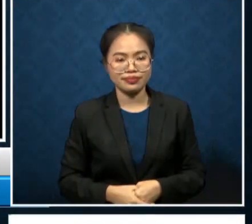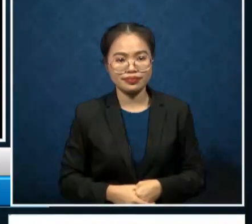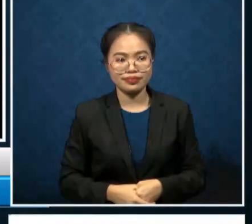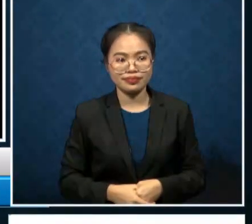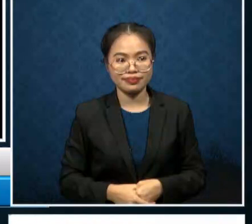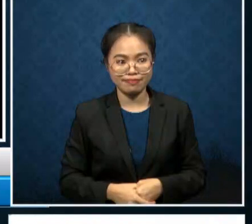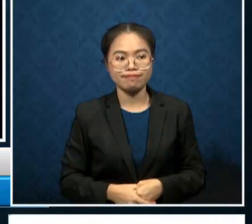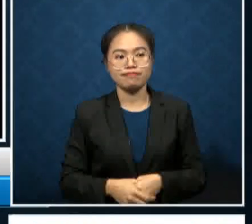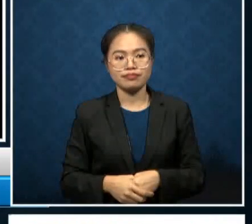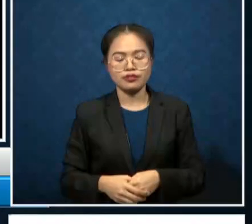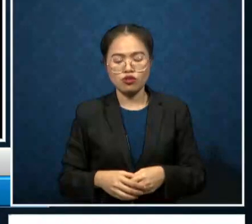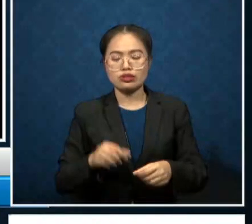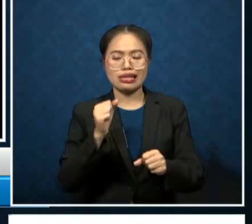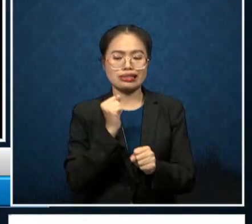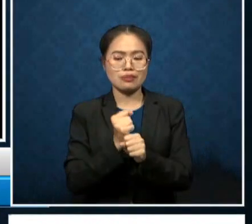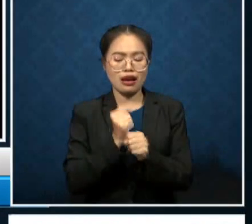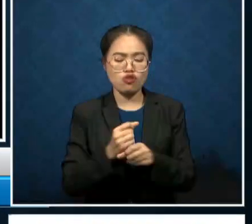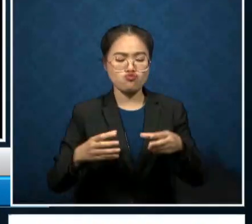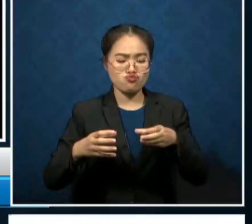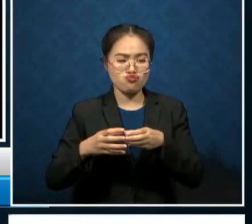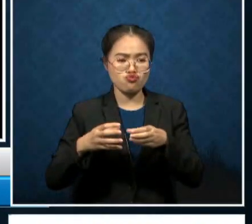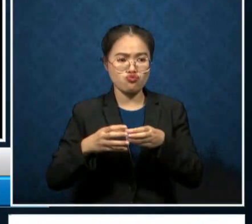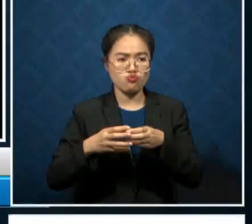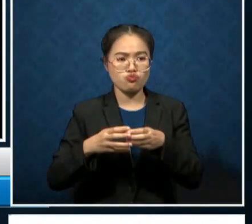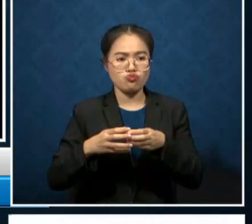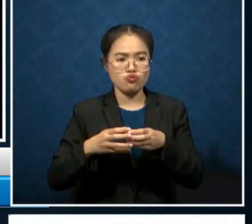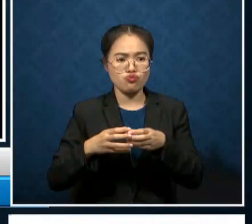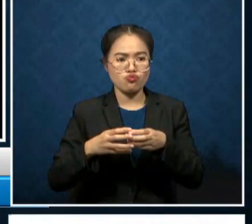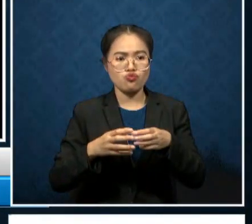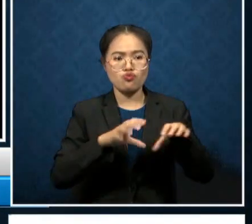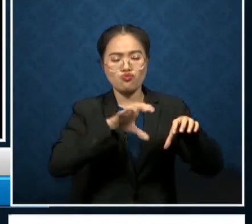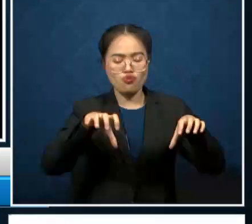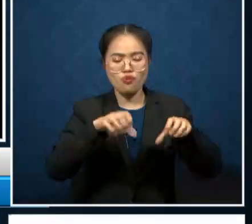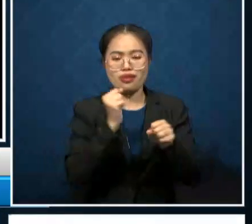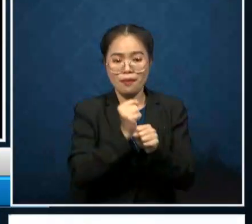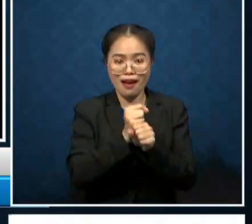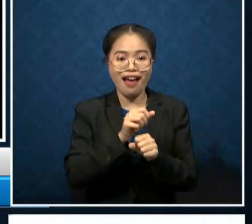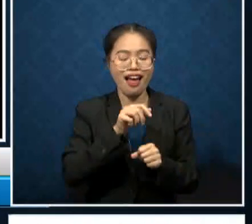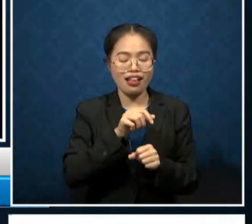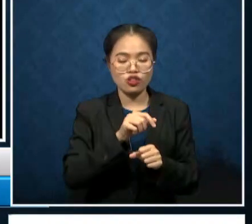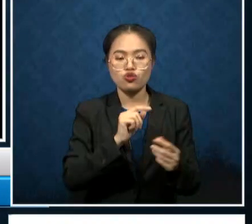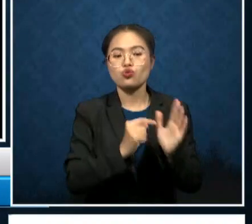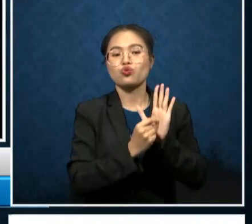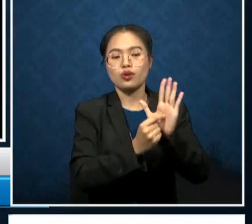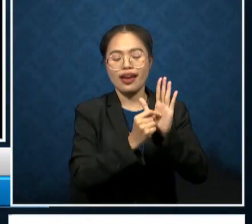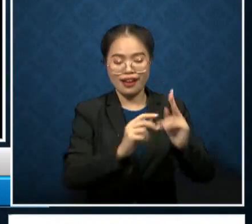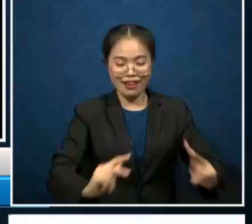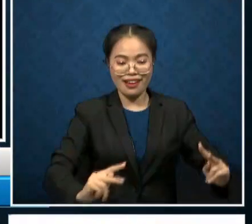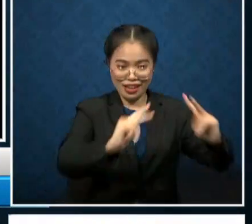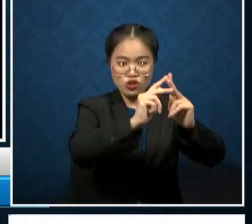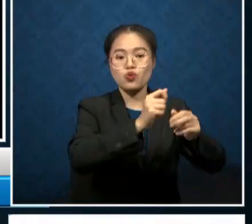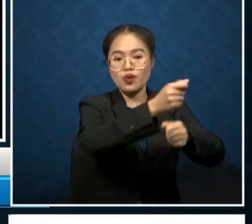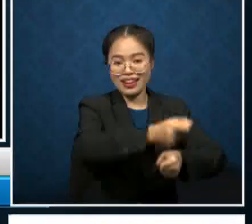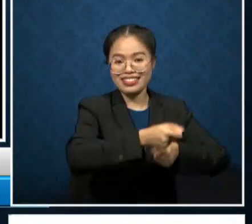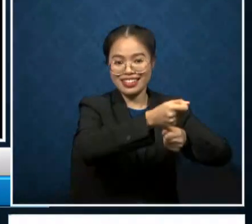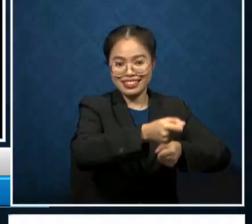บริการของหน่วยงานสำคัญมากคือหน่วยงานหลักที่ต้องขับเคลื่อนผมยกตัวอย่างเช่นถ้าหากยกให้กระทรวงเกษตรเป็นหน่วยงานหลักในการ